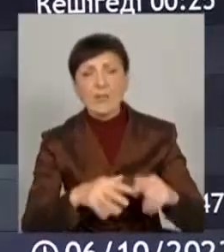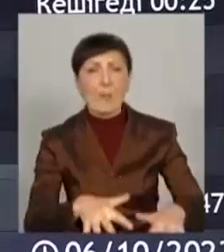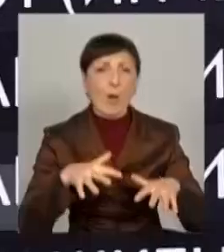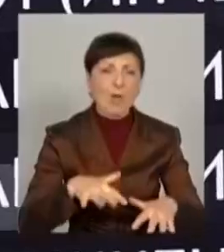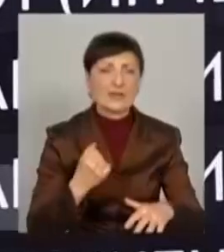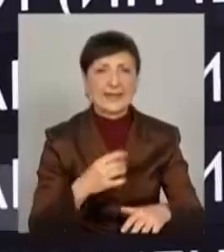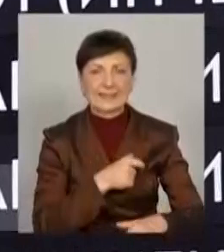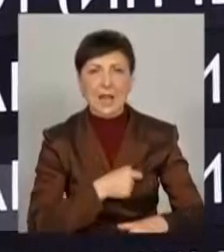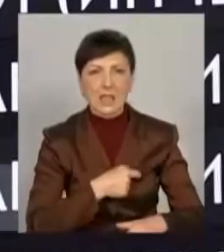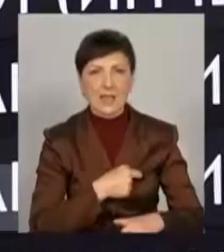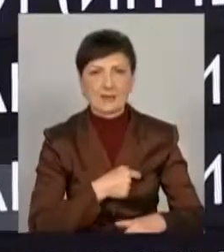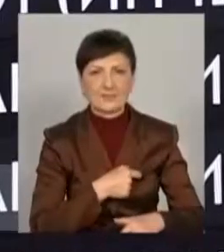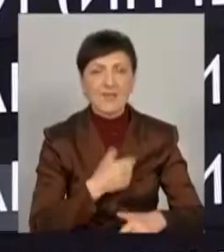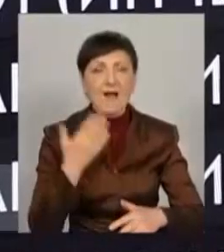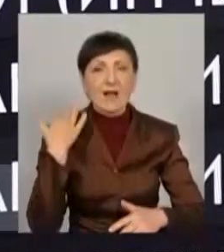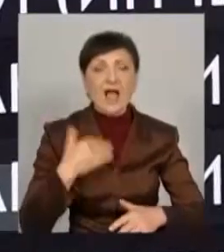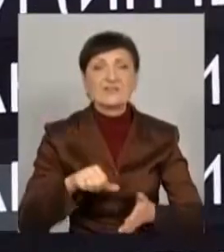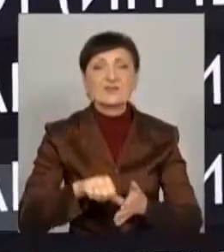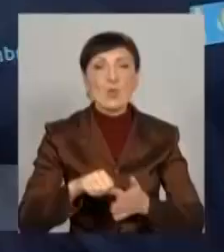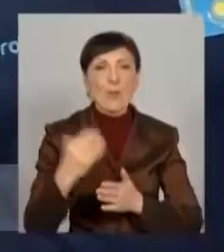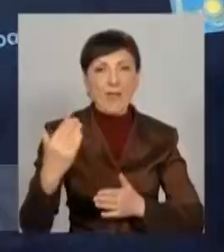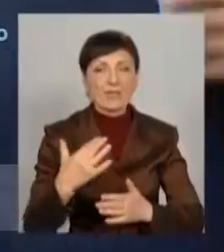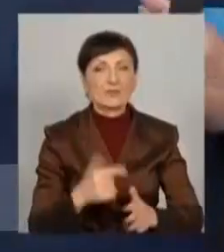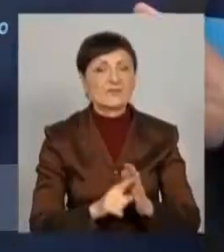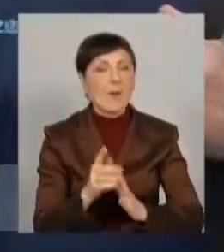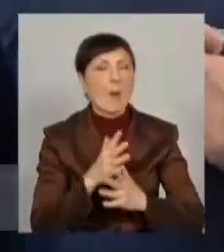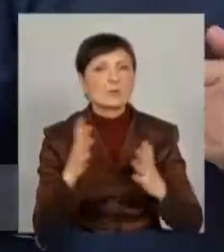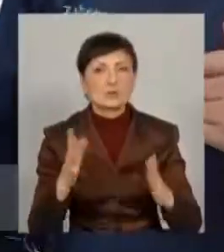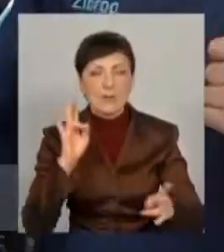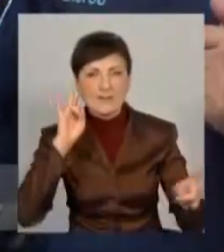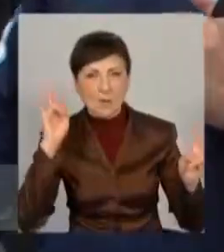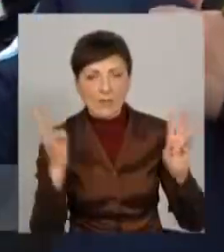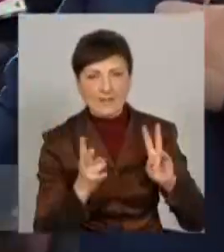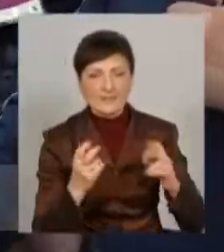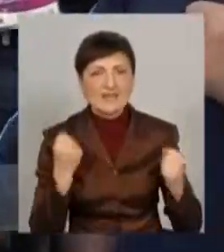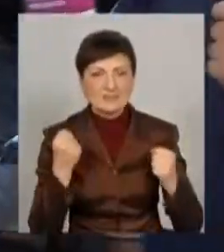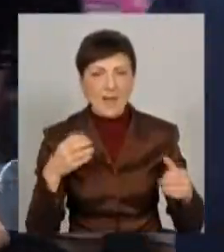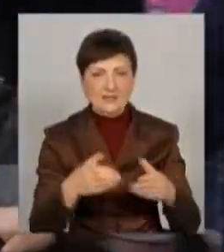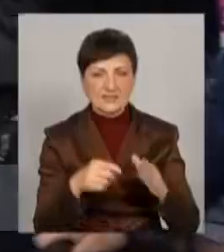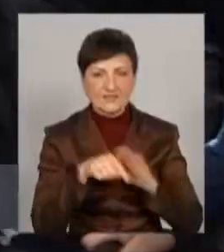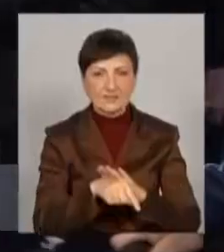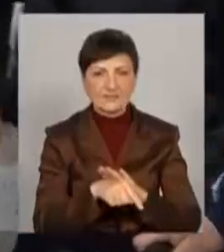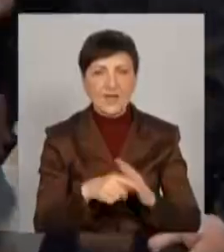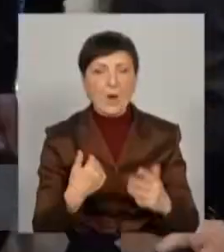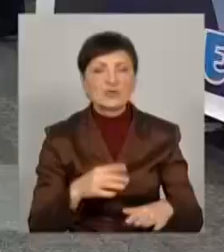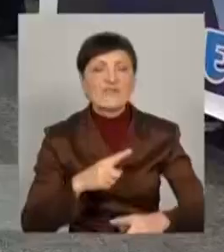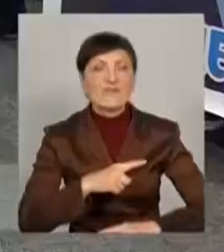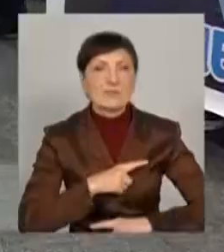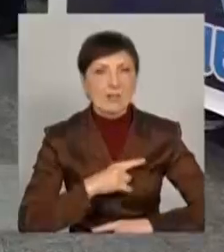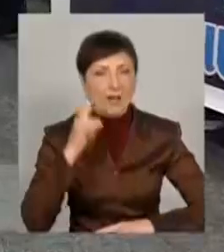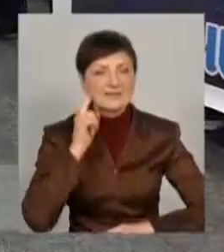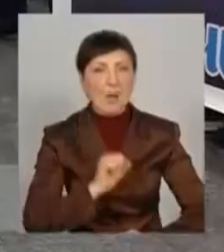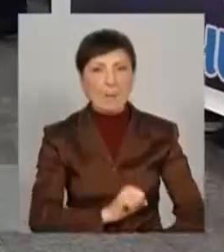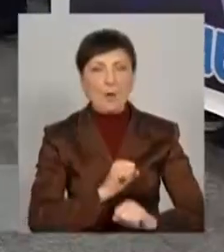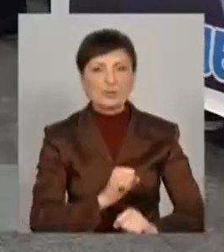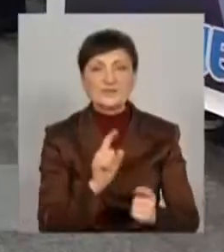и тренерский состав. Ранее выступление Шамбергенова вызвало большой резонанс в спортивном сообществе. За выход в финал казахстанский